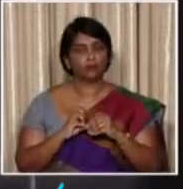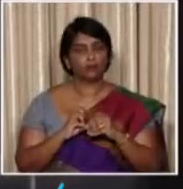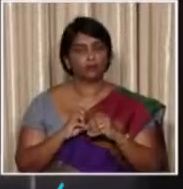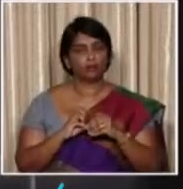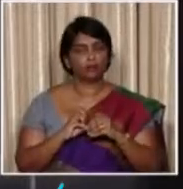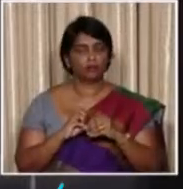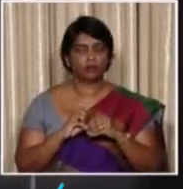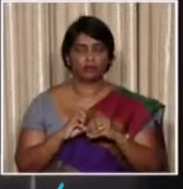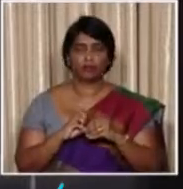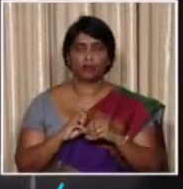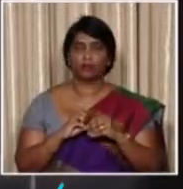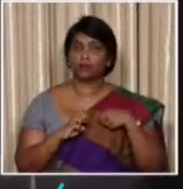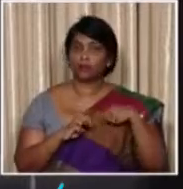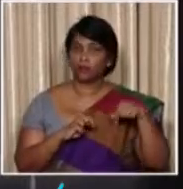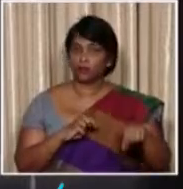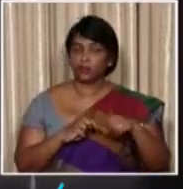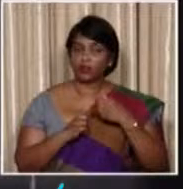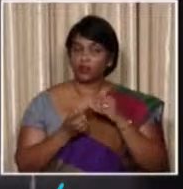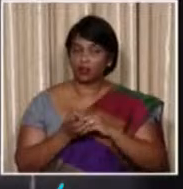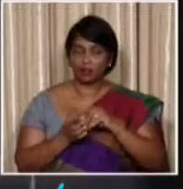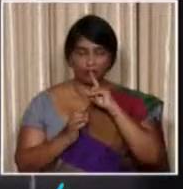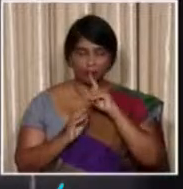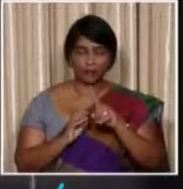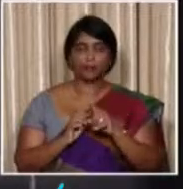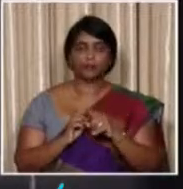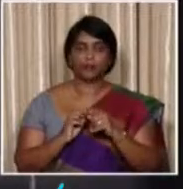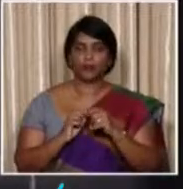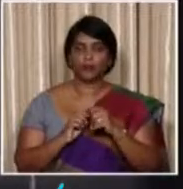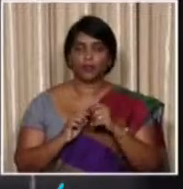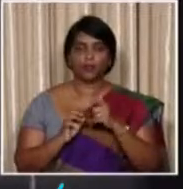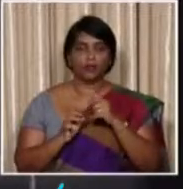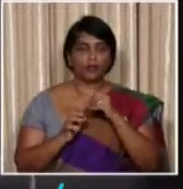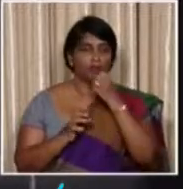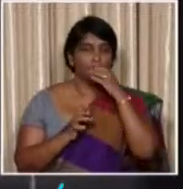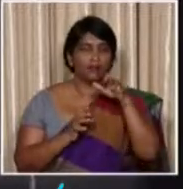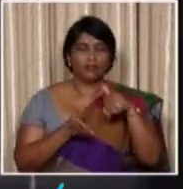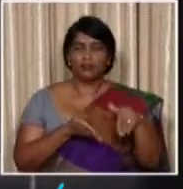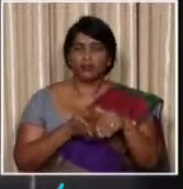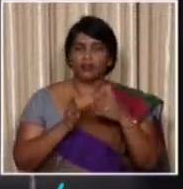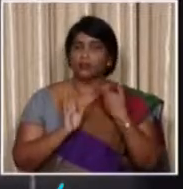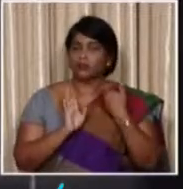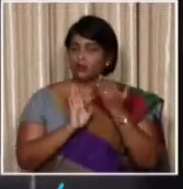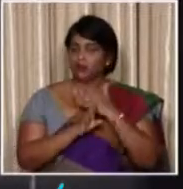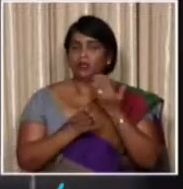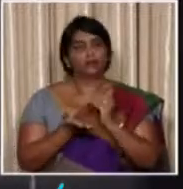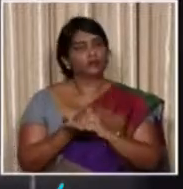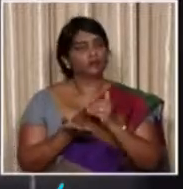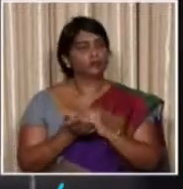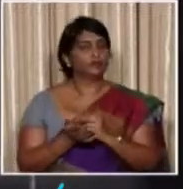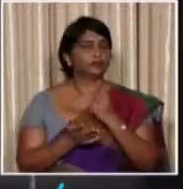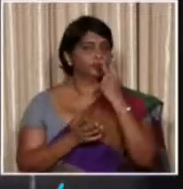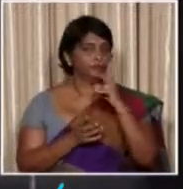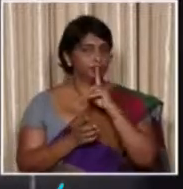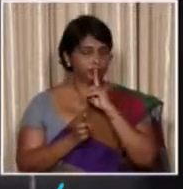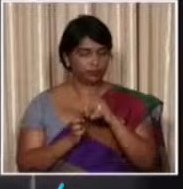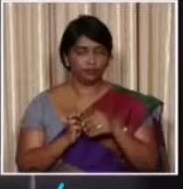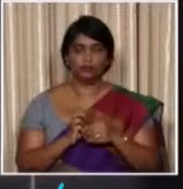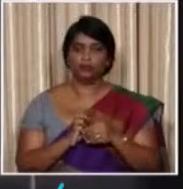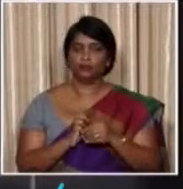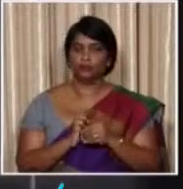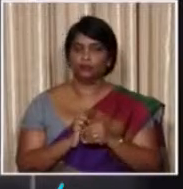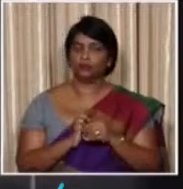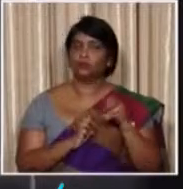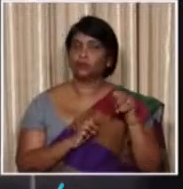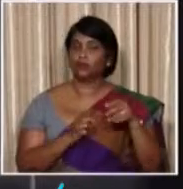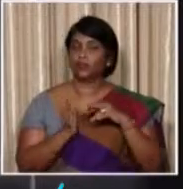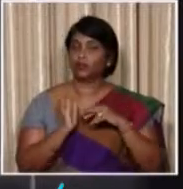මම මේ වෙලාවේ නැවතත් මතක් කරනවා පහළ මල්ලතුය ව්‍යාපෘතිය ගැන මම ඊට කලින් දෙවතාවක් මේ ගැන කතා කරා. මේ